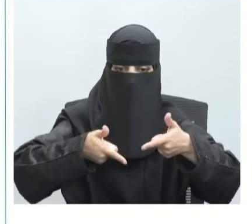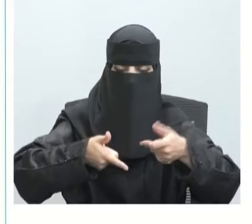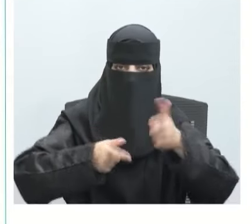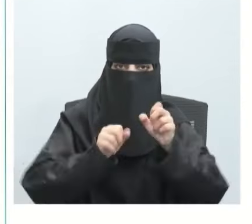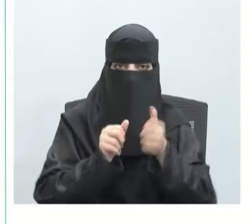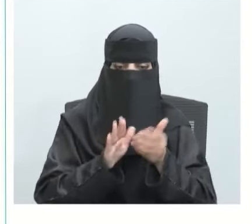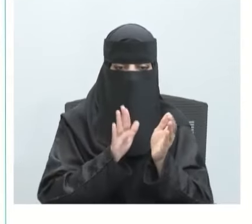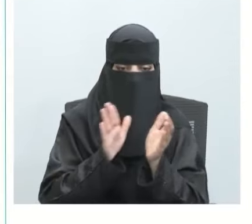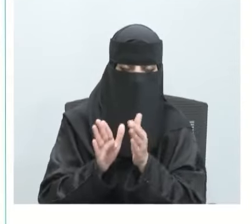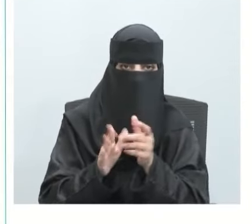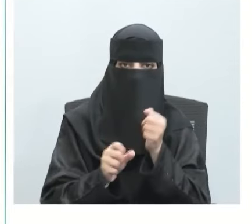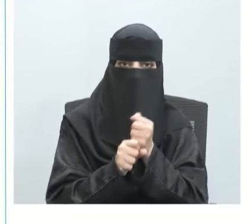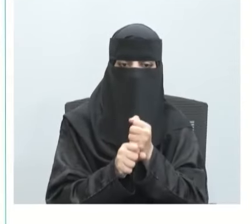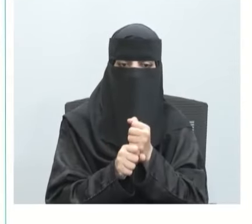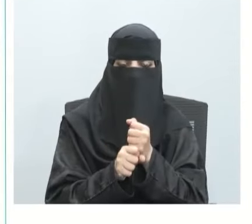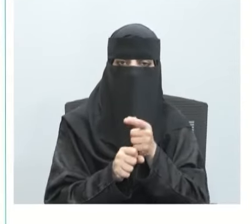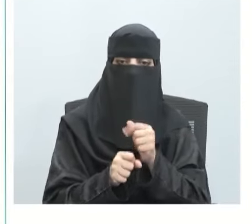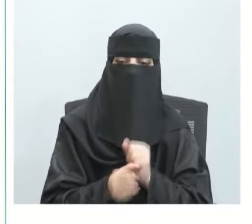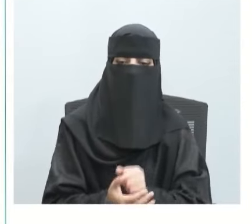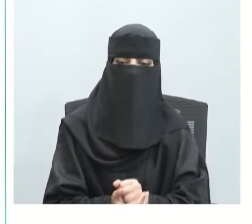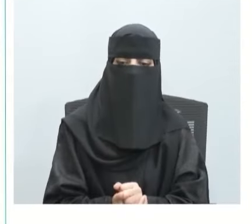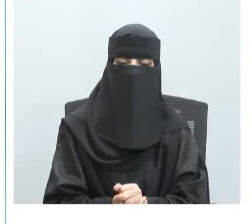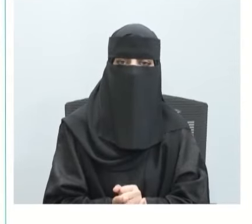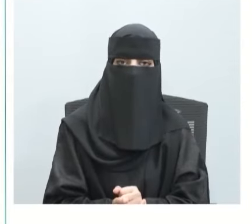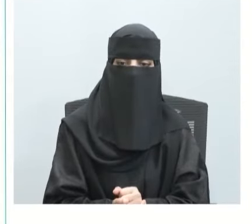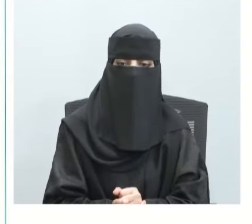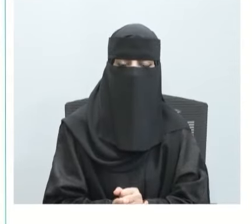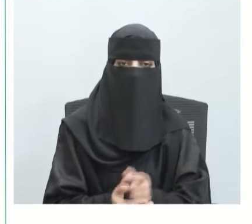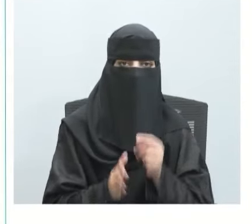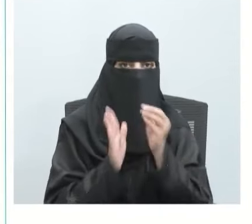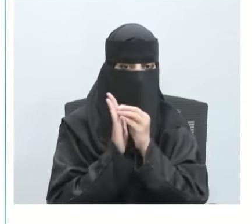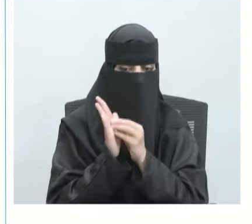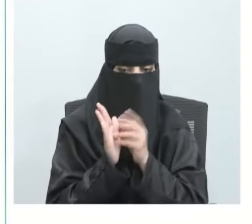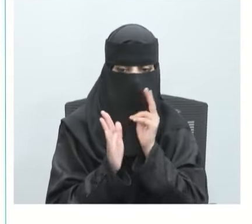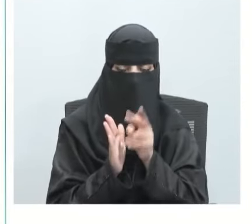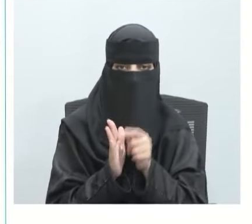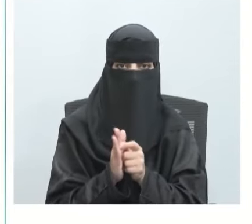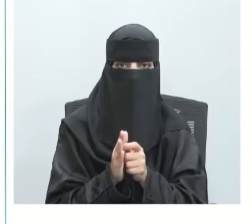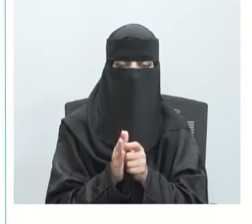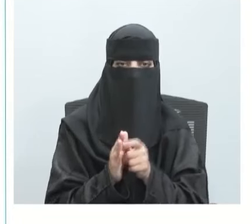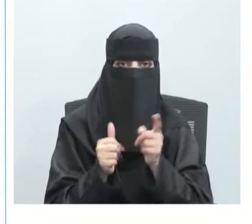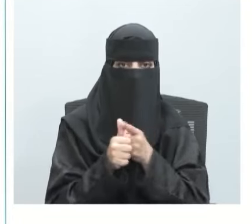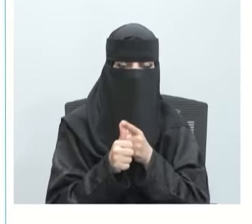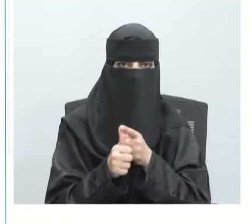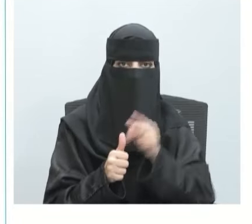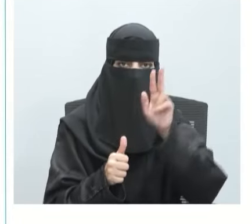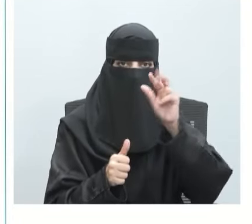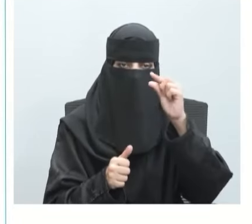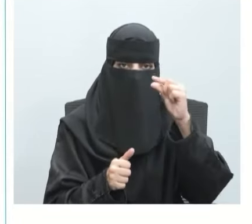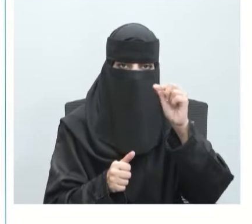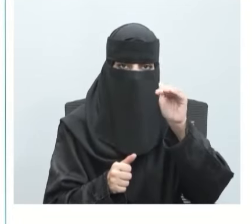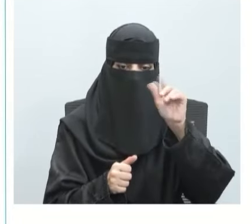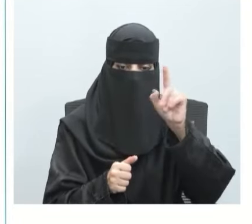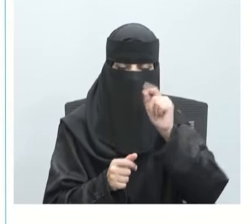تدخره وتستخدم وتستخدم بالتالي لتسجيل ما يلي اولا الدخل وتعرف